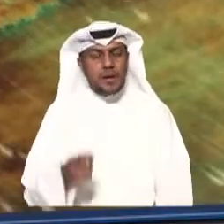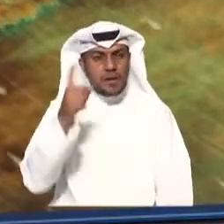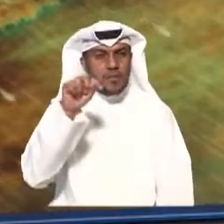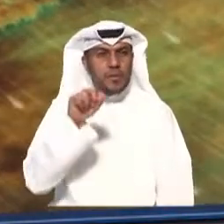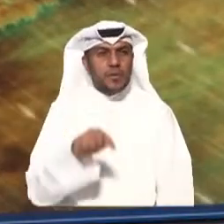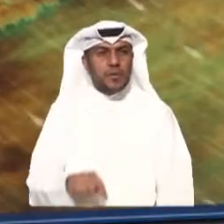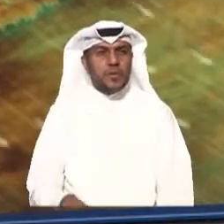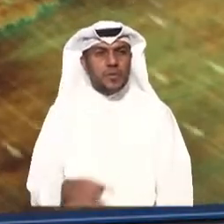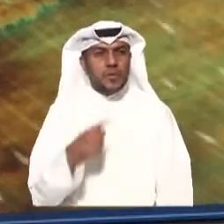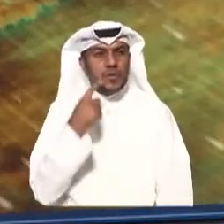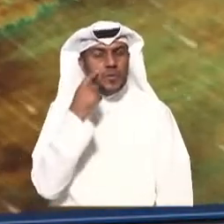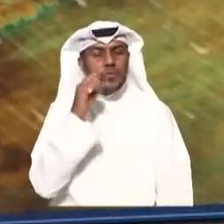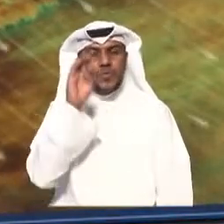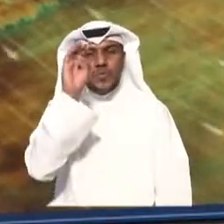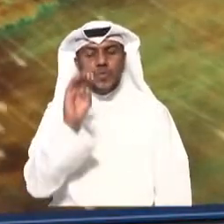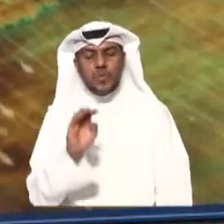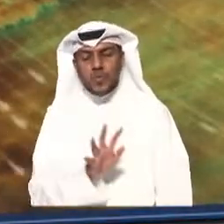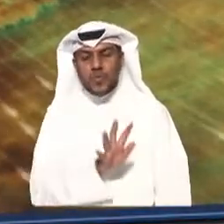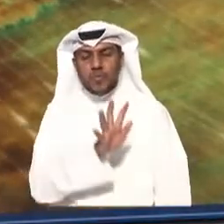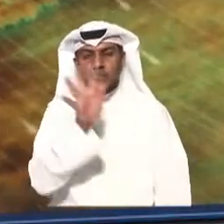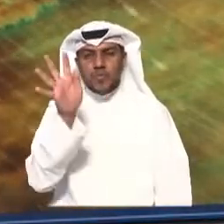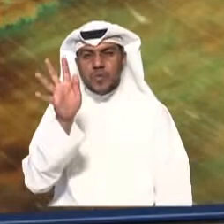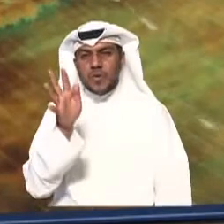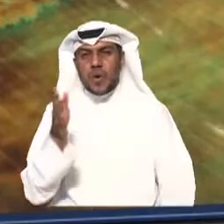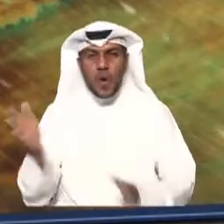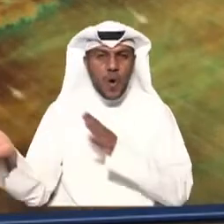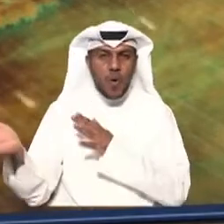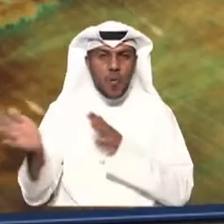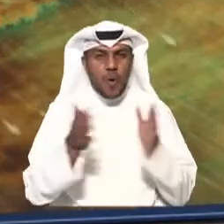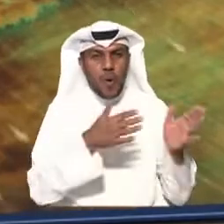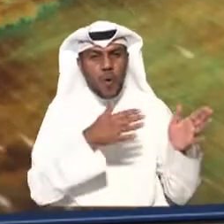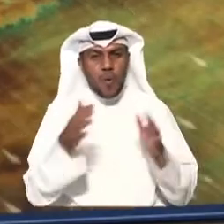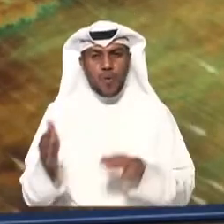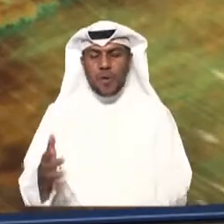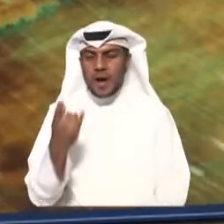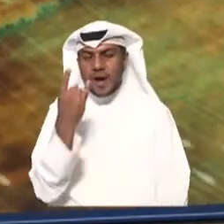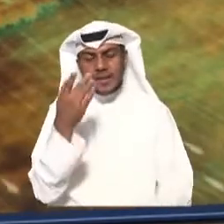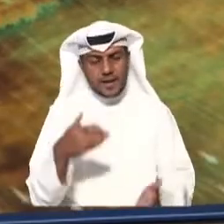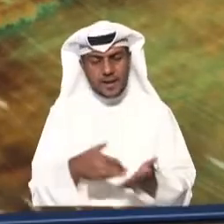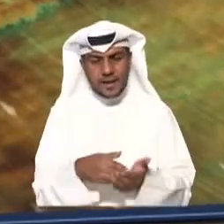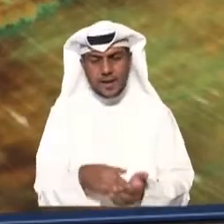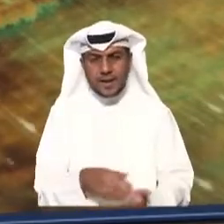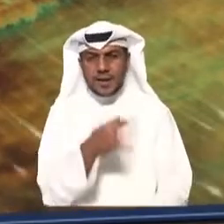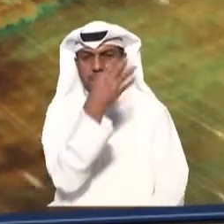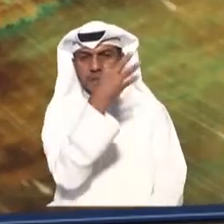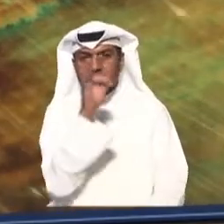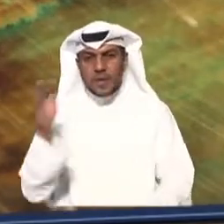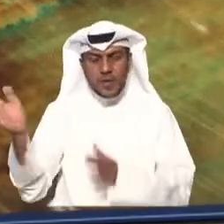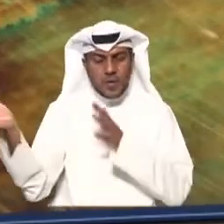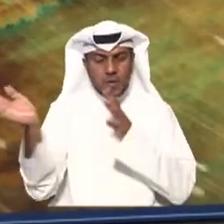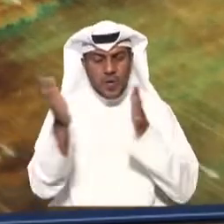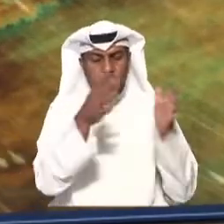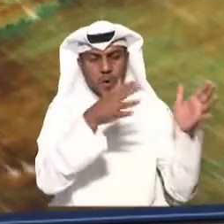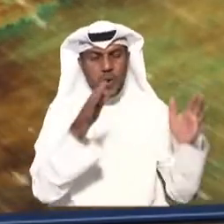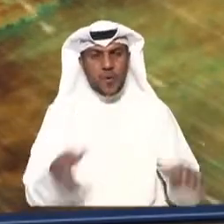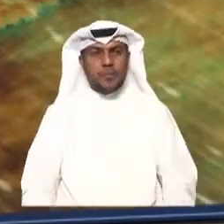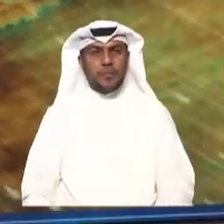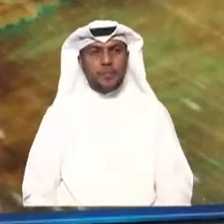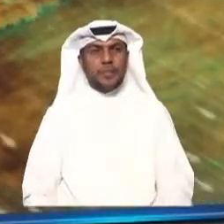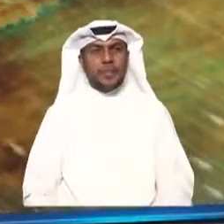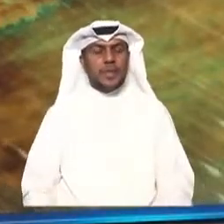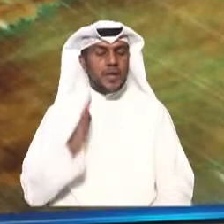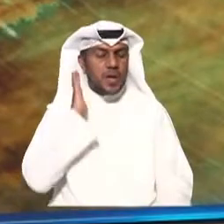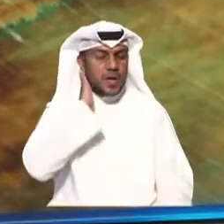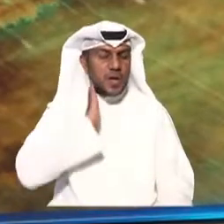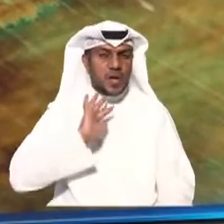إلى جنوبية شرقية خفيفة لمعتدل السرعة، تتراوح سرعتها ما بين 10 إلى 30 كيلومتر الساعة. أجواء رطب نسبيا